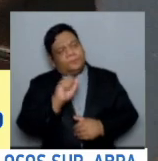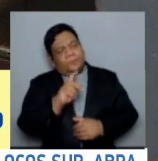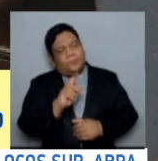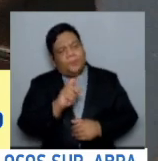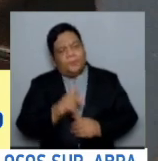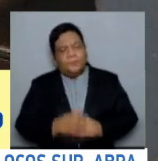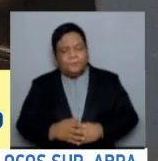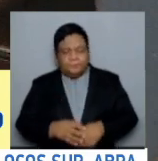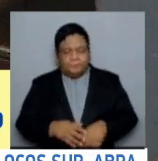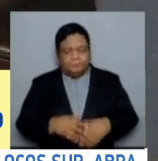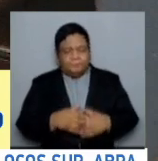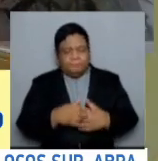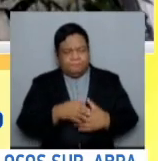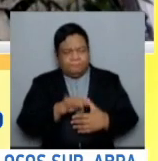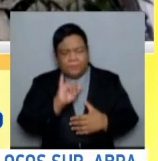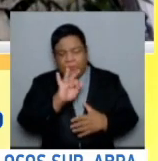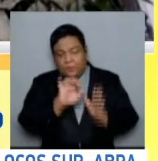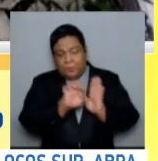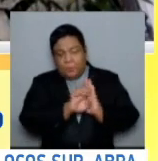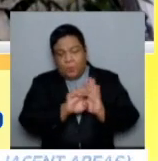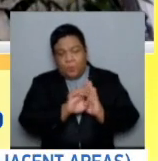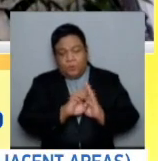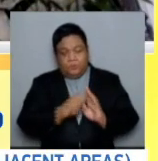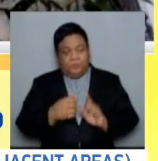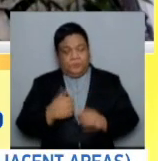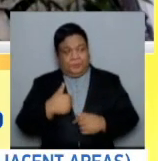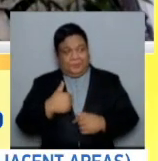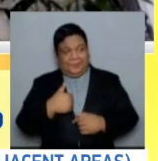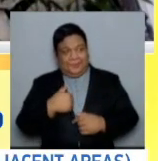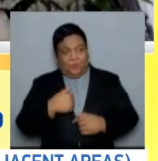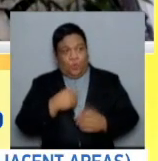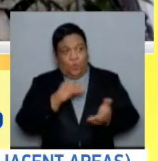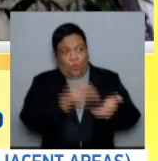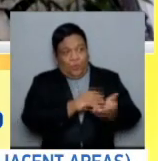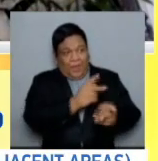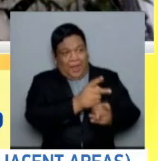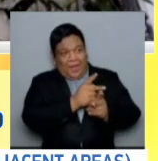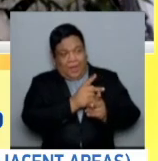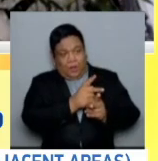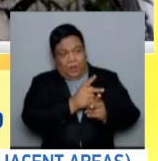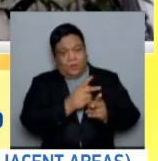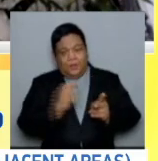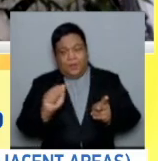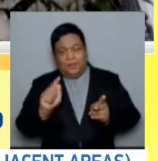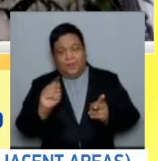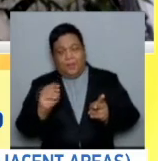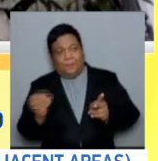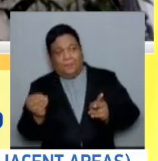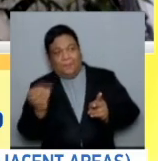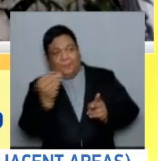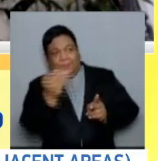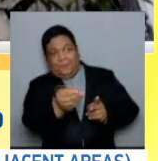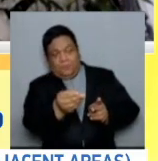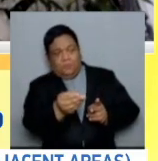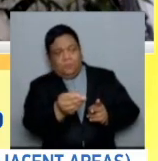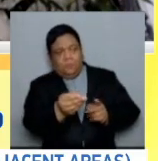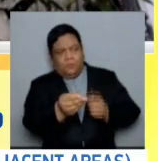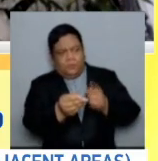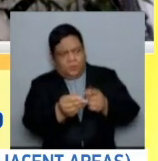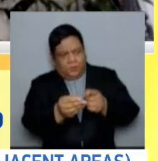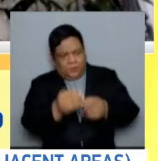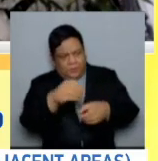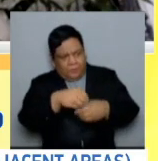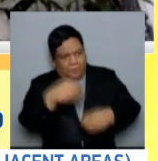ng ATM ay biglang kinansel yung kanyang account at takbuhan yung pinagsanlaan? May habol po ba yung